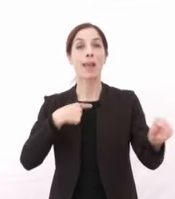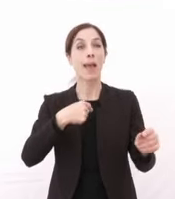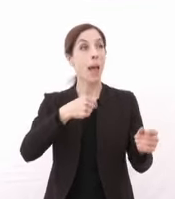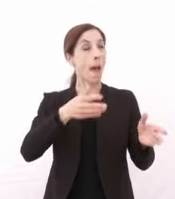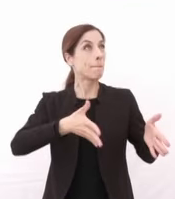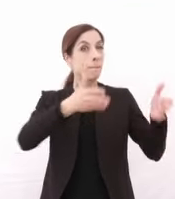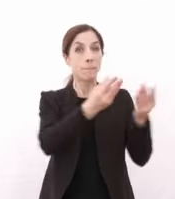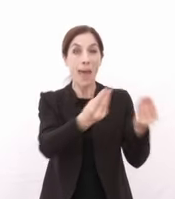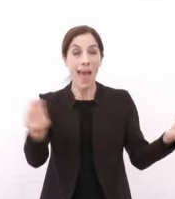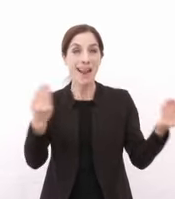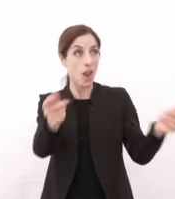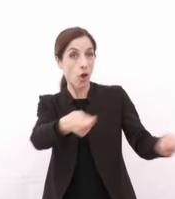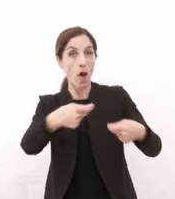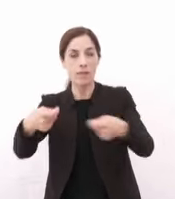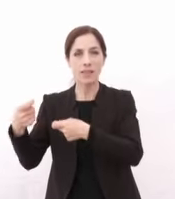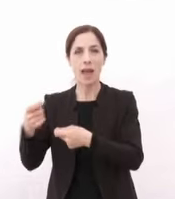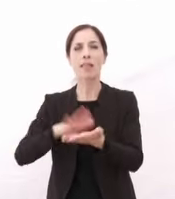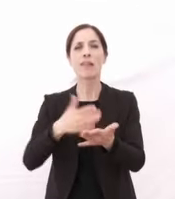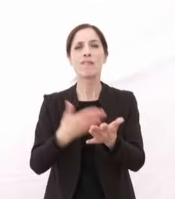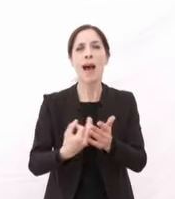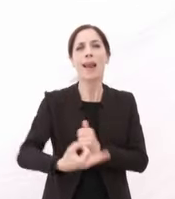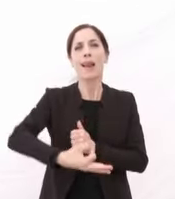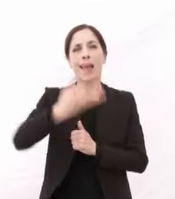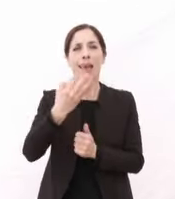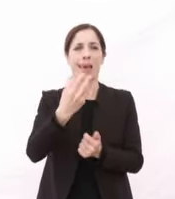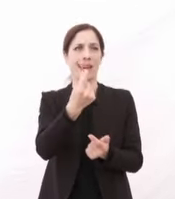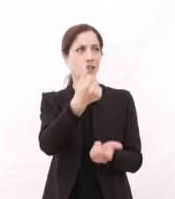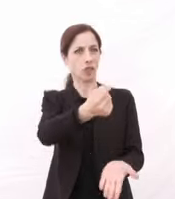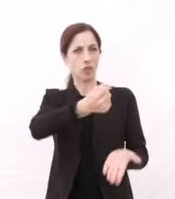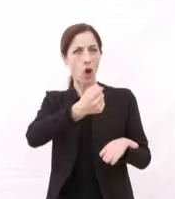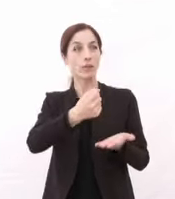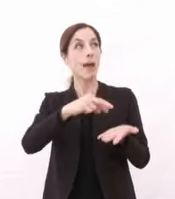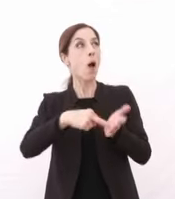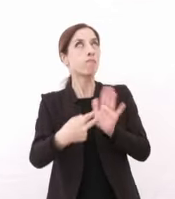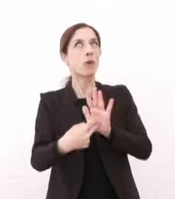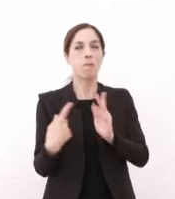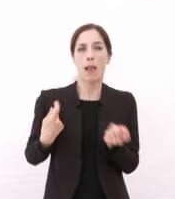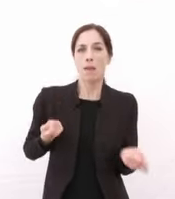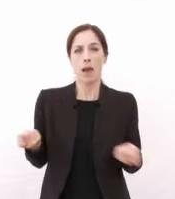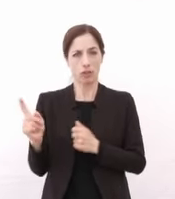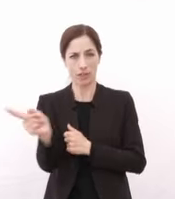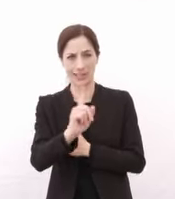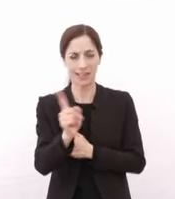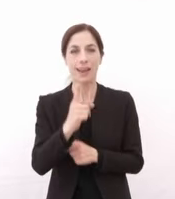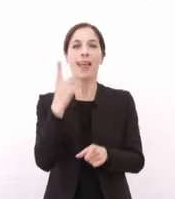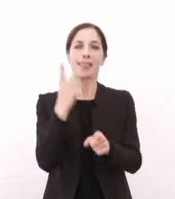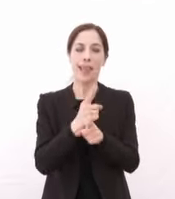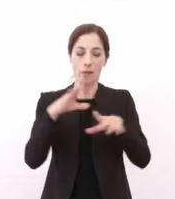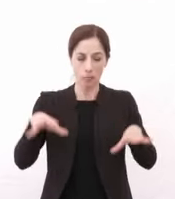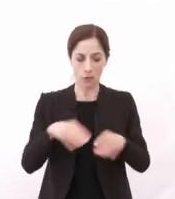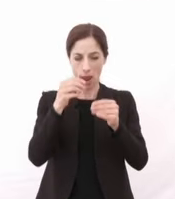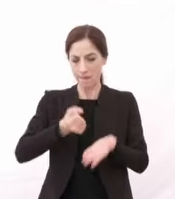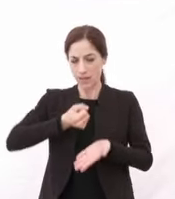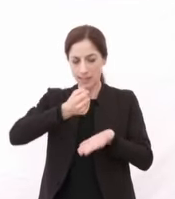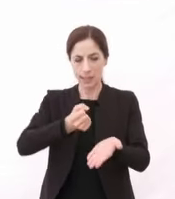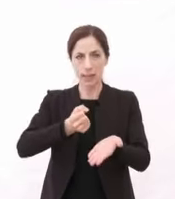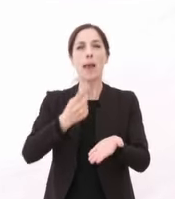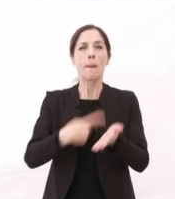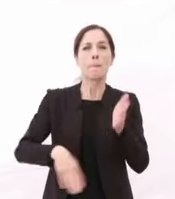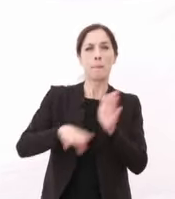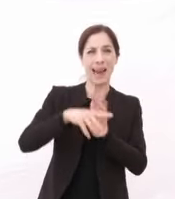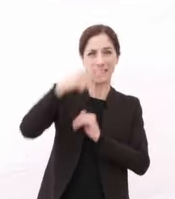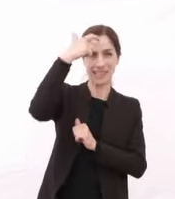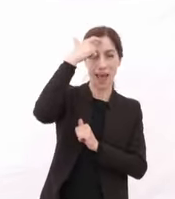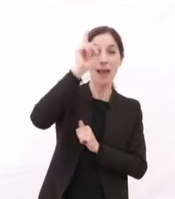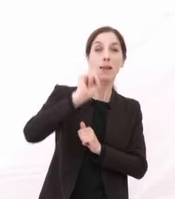e non come un problema, dove bisogna investire, a incominciare dallo Stato, ma insieme a regioni ed enti locali,